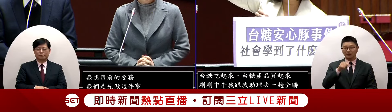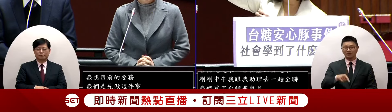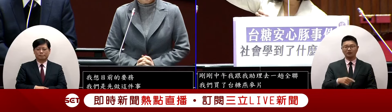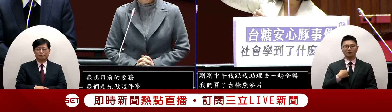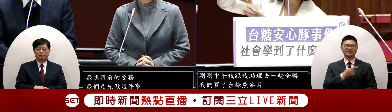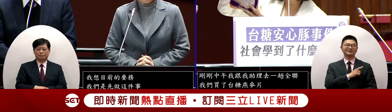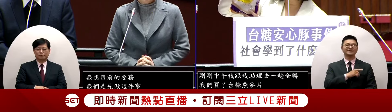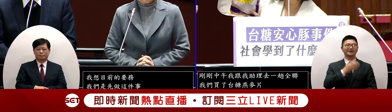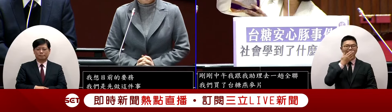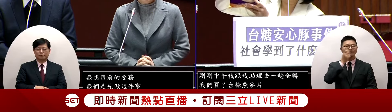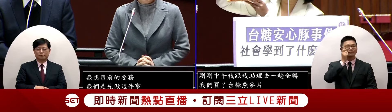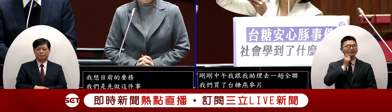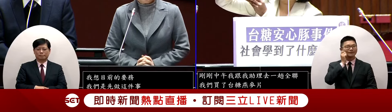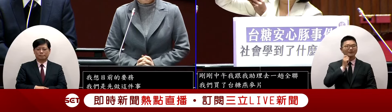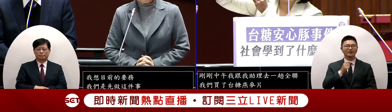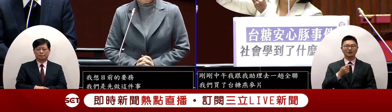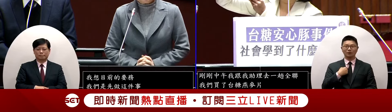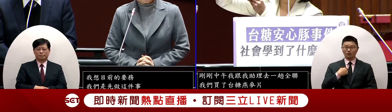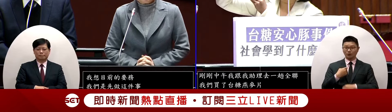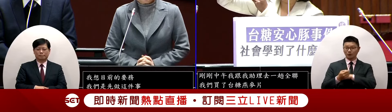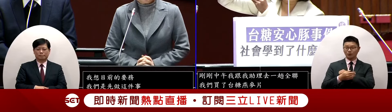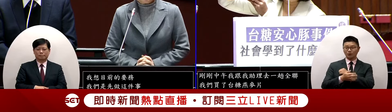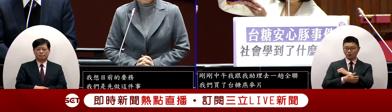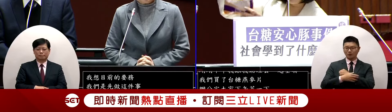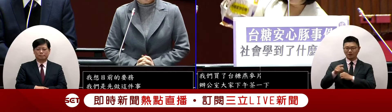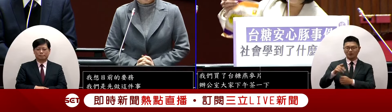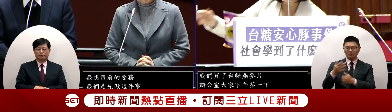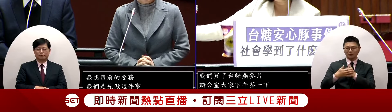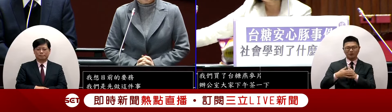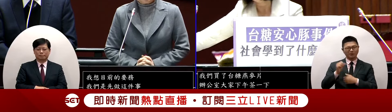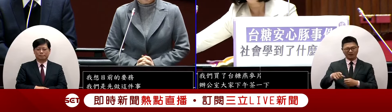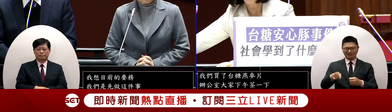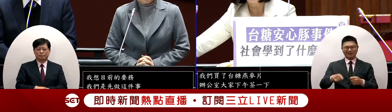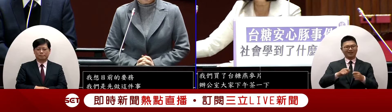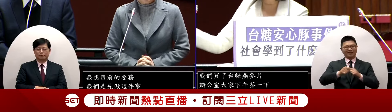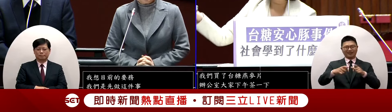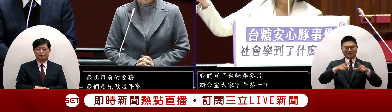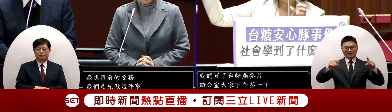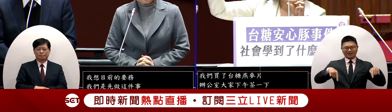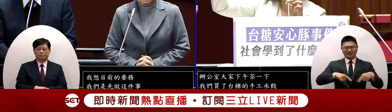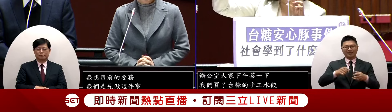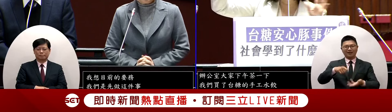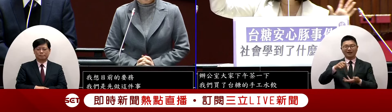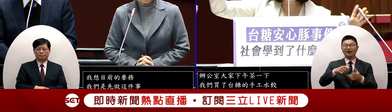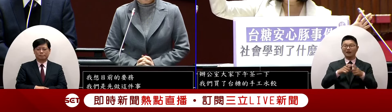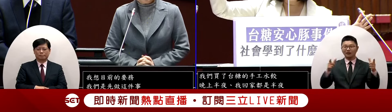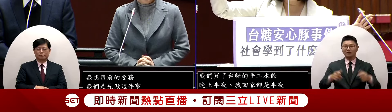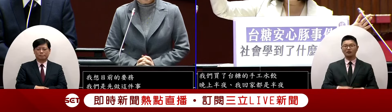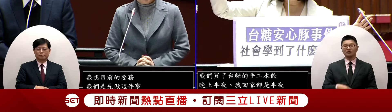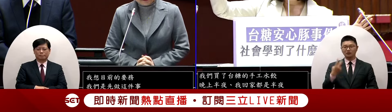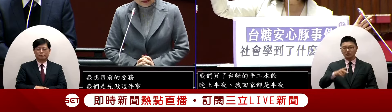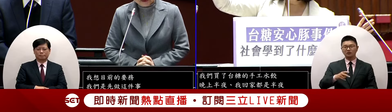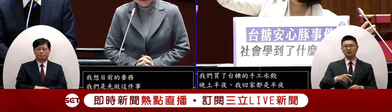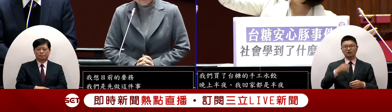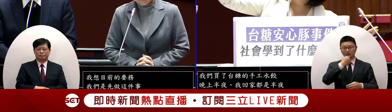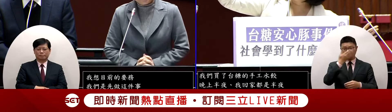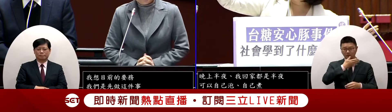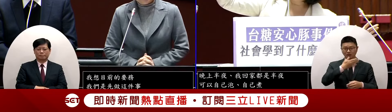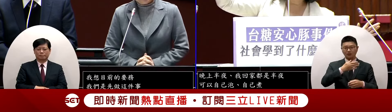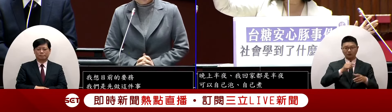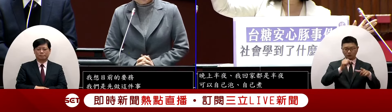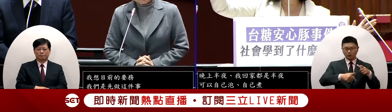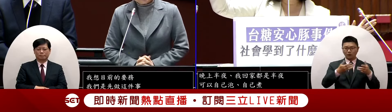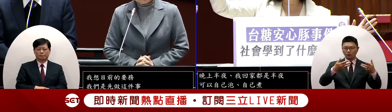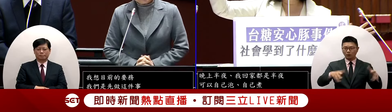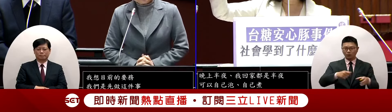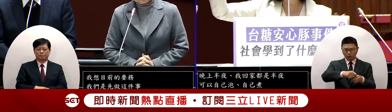欢吃甜，我助理特别给我买这么一大包，我不知道吃多久哈。还有台糖很多的罐头，我这里是